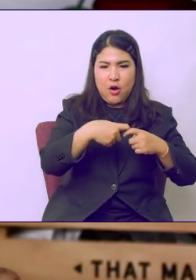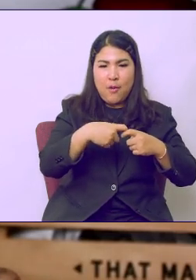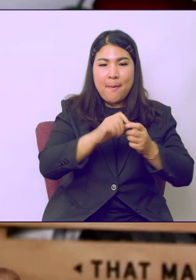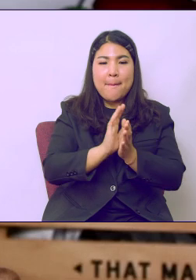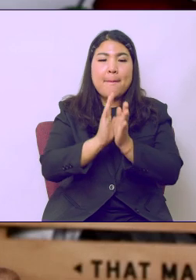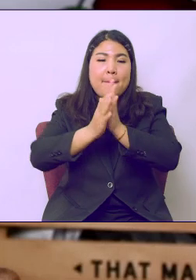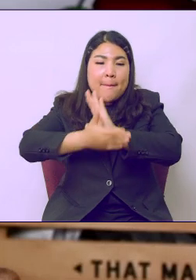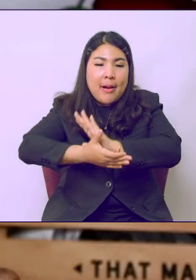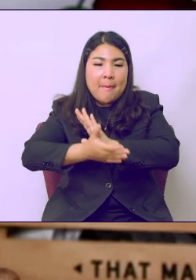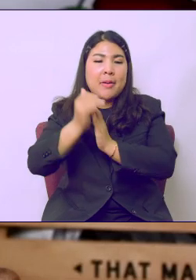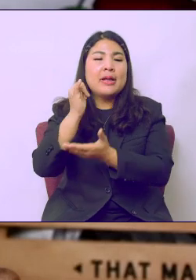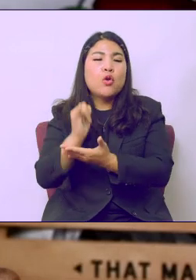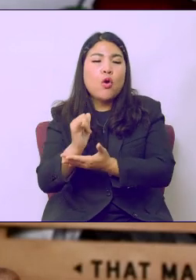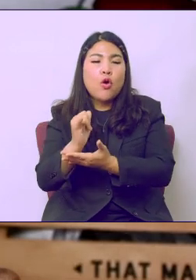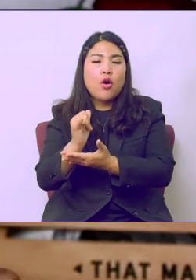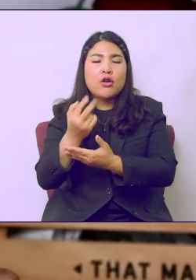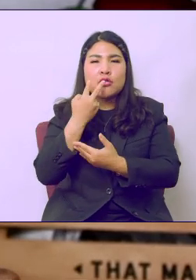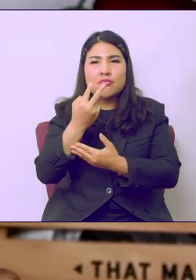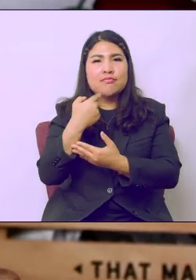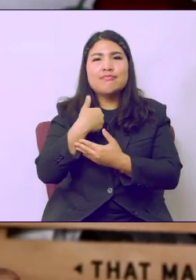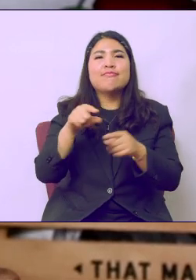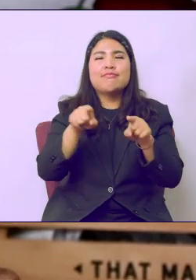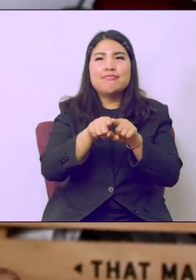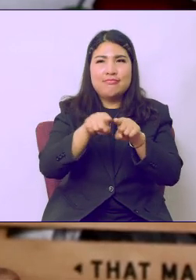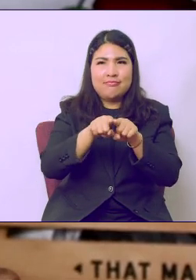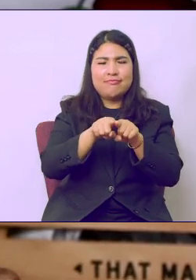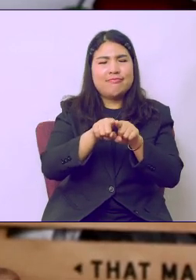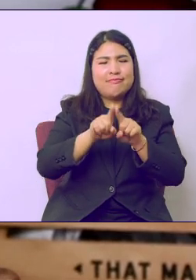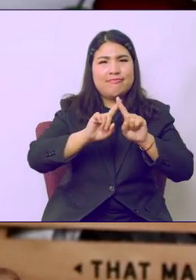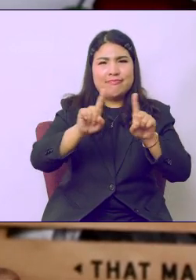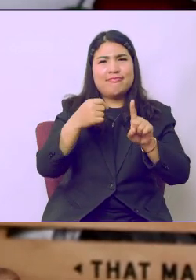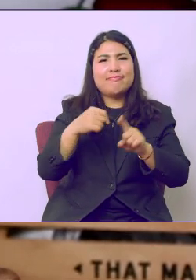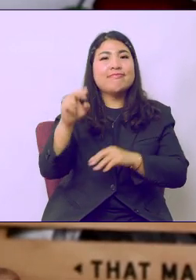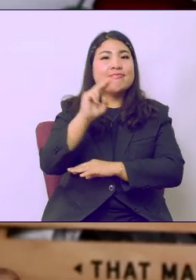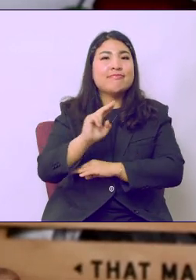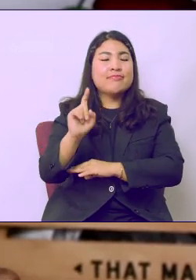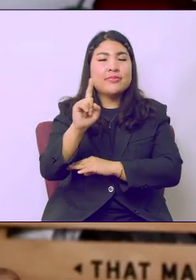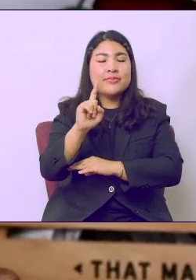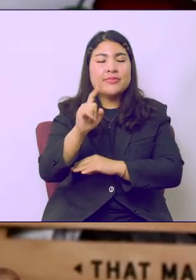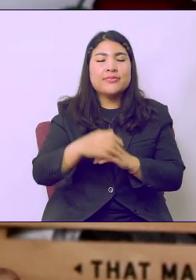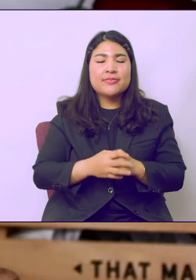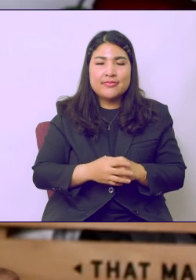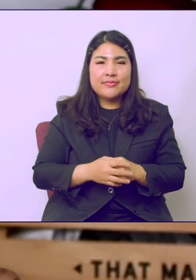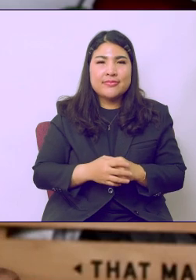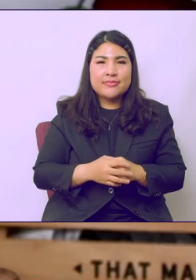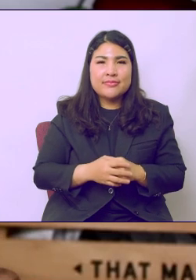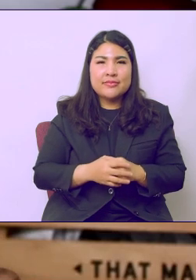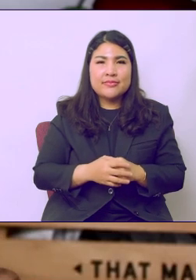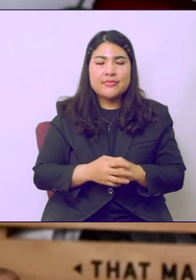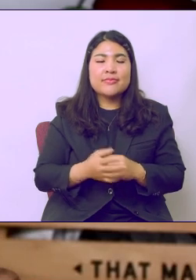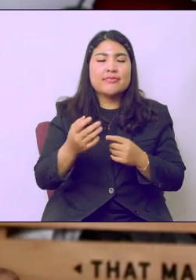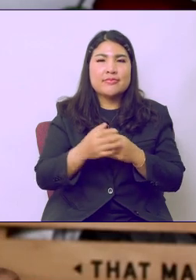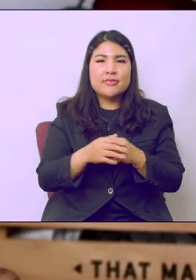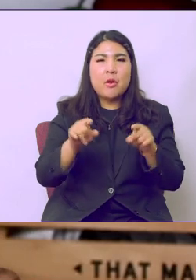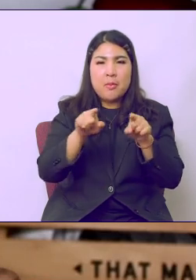ช่วยนะครับให้น้องอ่ะทำทำเค้าเรียกได้ฟังก์ชันเดียวกันน่ะแต่ว่าเป็นเป็นเป็นการที่ใช้นะครับจากใช้อ่าท่าทาง